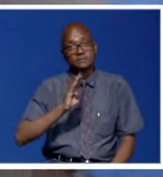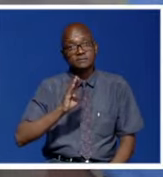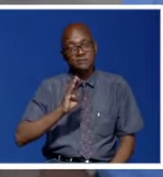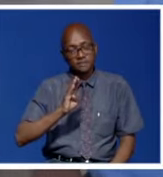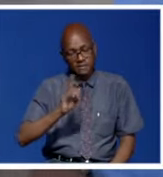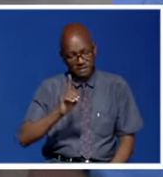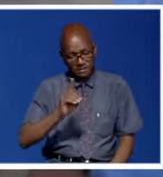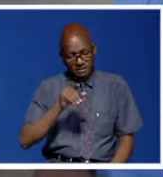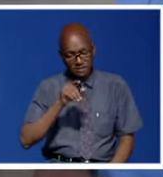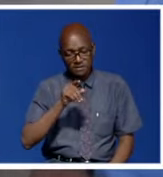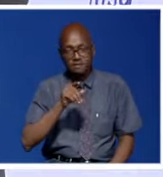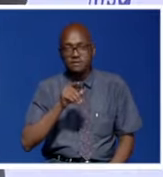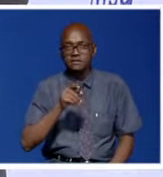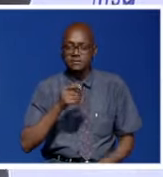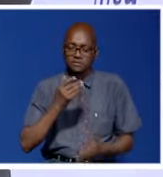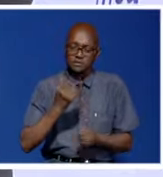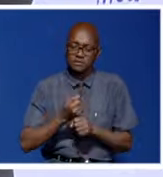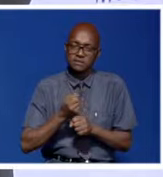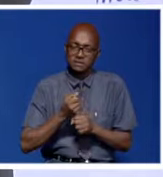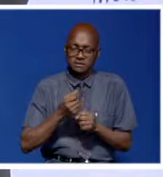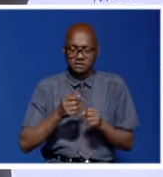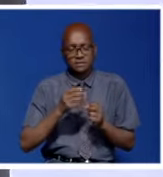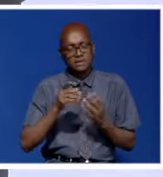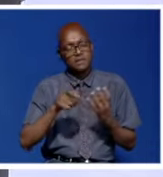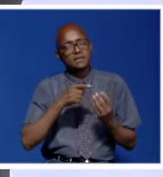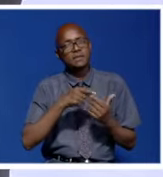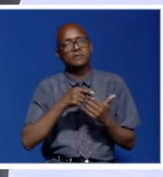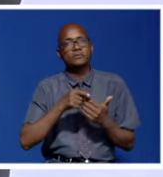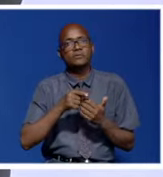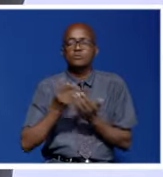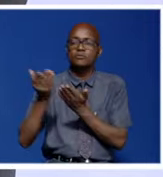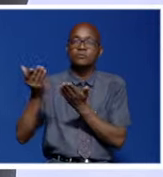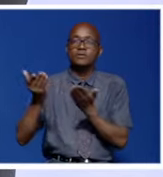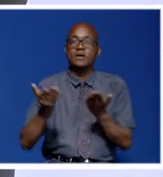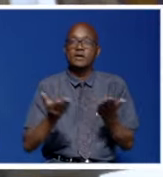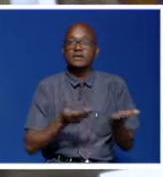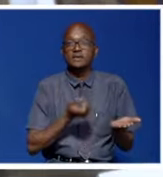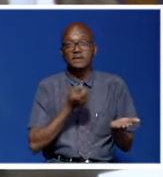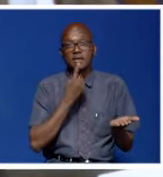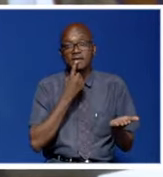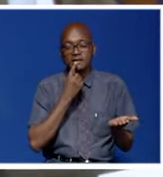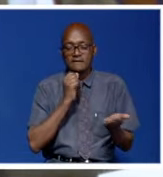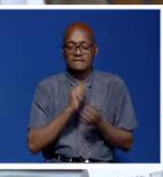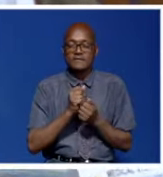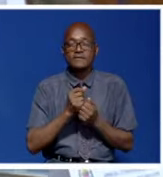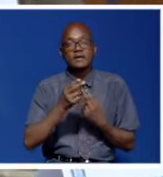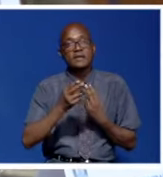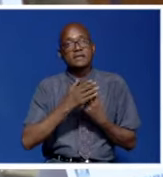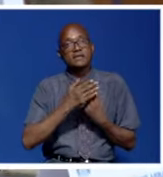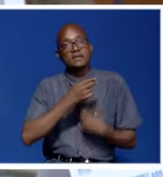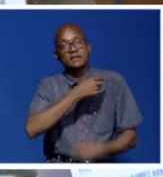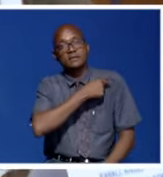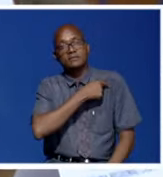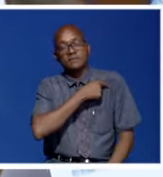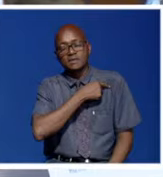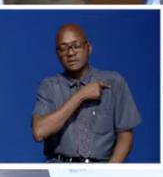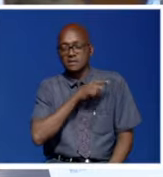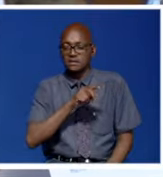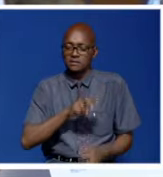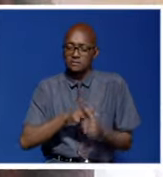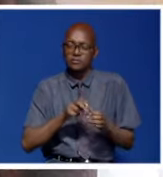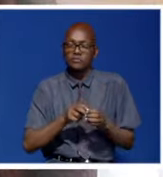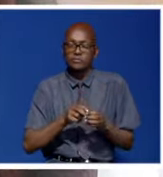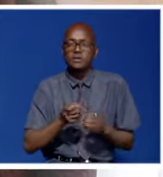sahihi katika kuagiza dawa na vifaa tiba ili viweze kukidhi mahitaji ili kuepuka dawa kwa muda mrefu